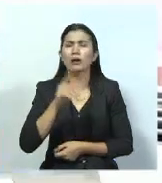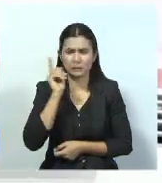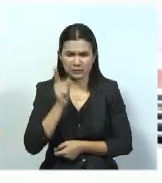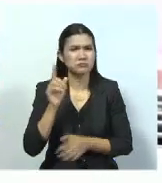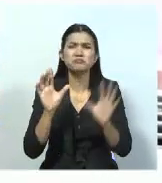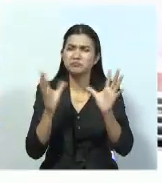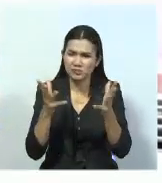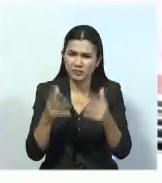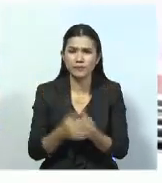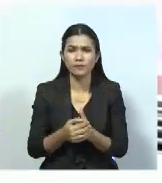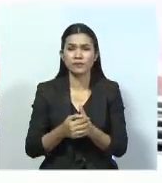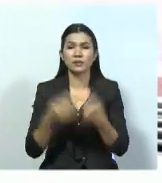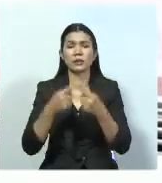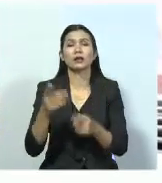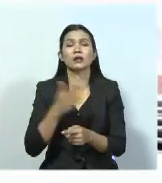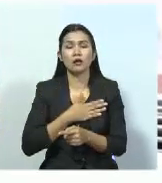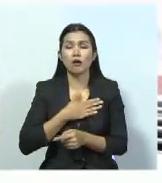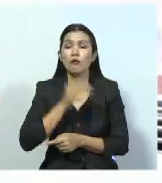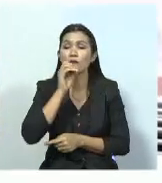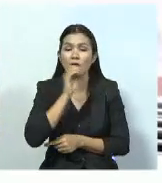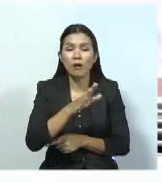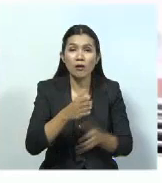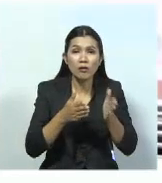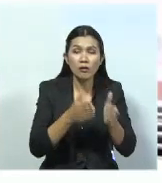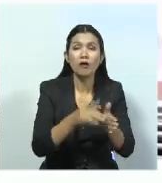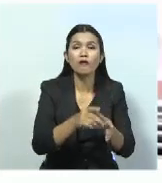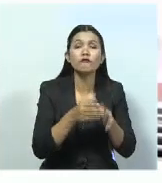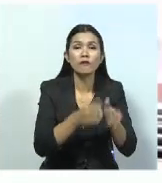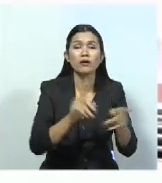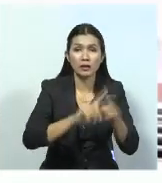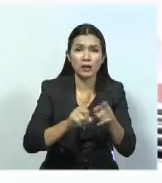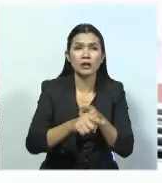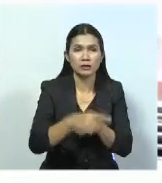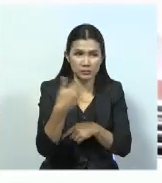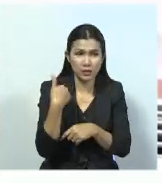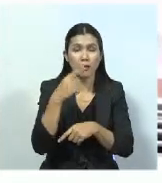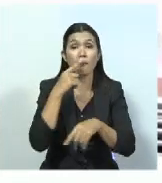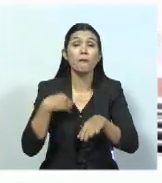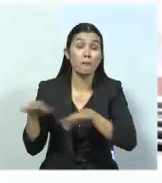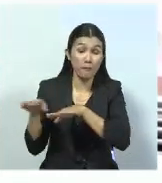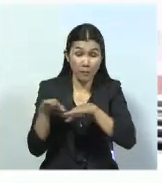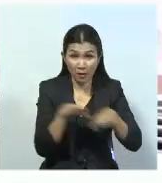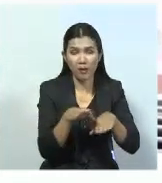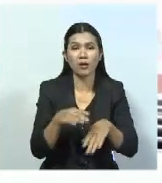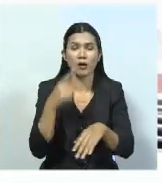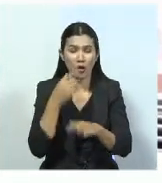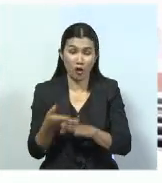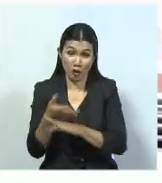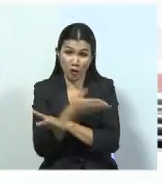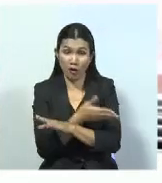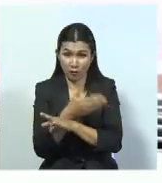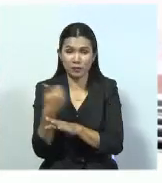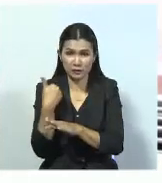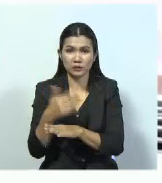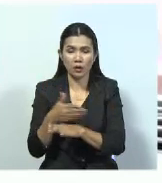ต่ก็ได้แจ้งให้เจ้าหน้าที่เขารับผิดชอบโดยตรงในเรื่องของกฎหมายเตรียมการไว้ตั้งแต่ก่อนดำเนินการระ